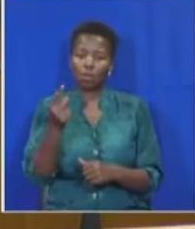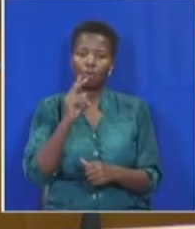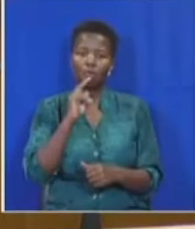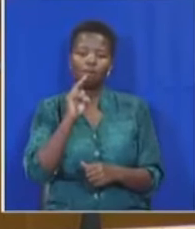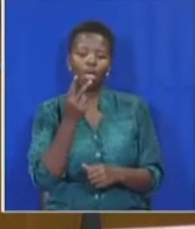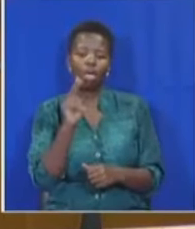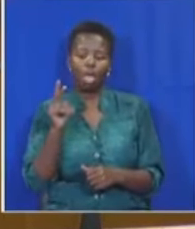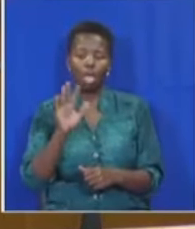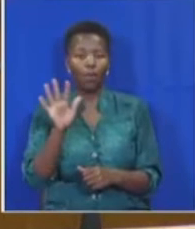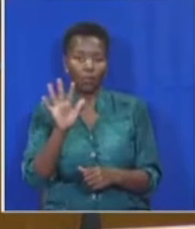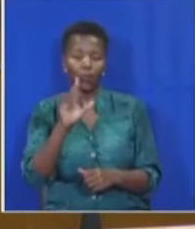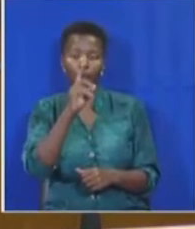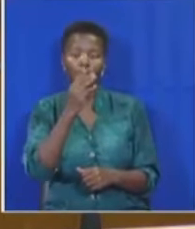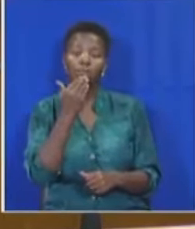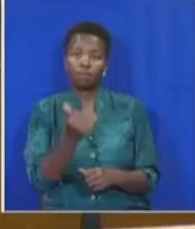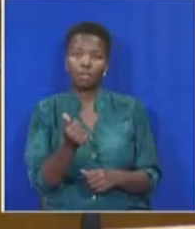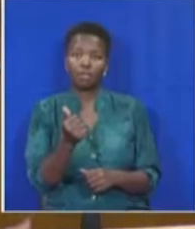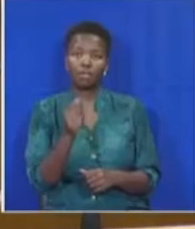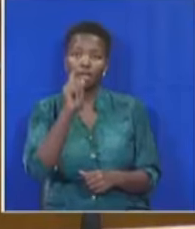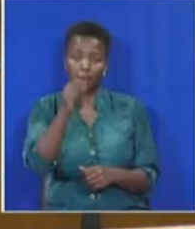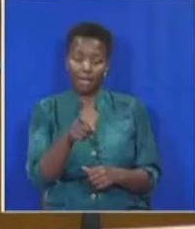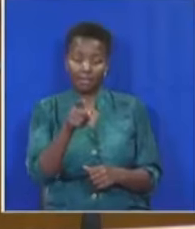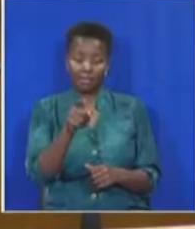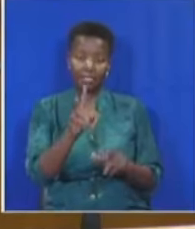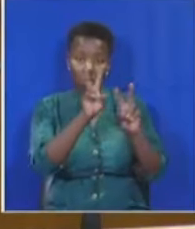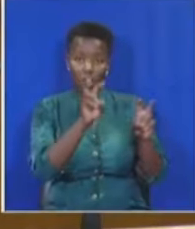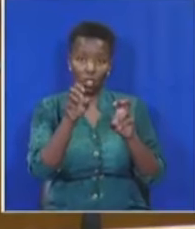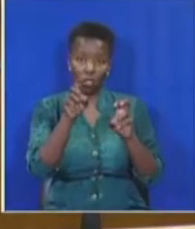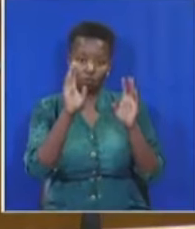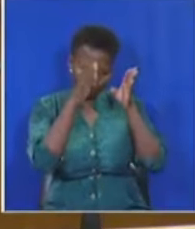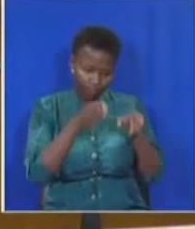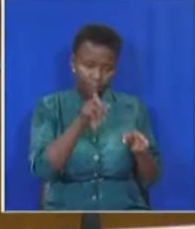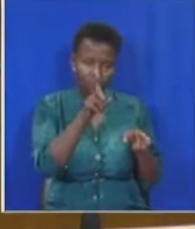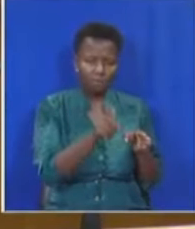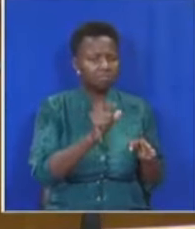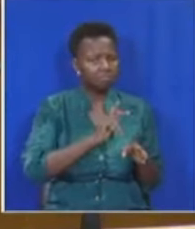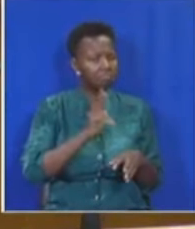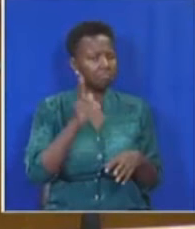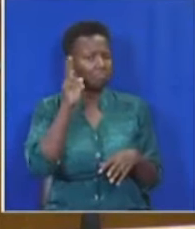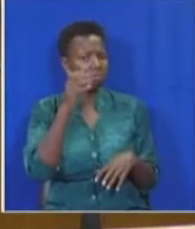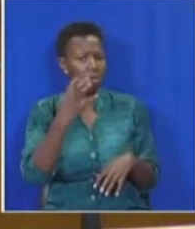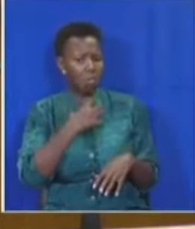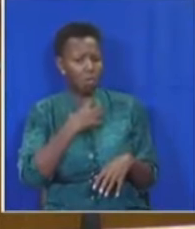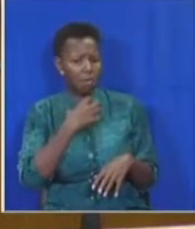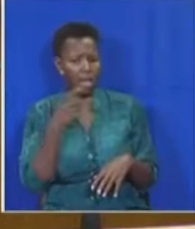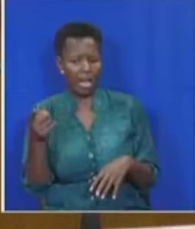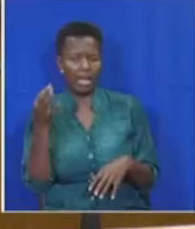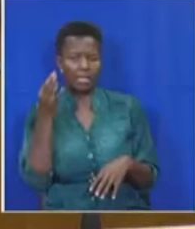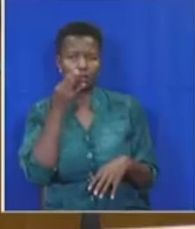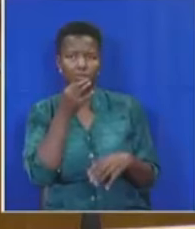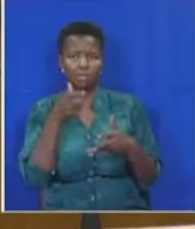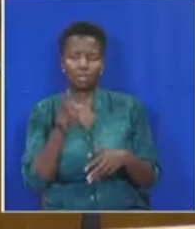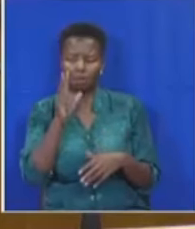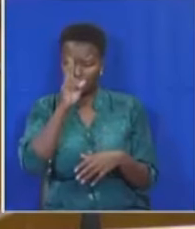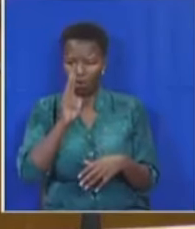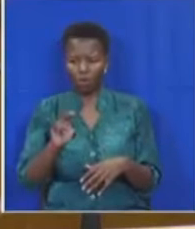ngayo ndiyasiva isikhalo selungu elisuka apha umama uyoste ekhala